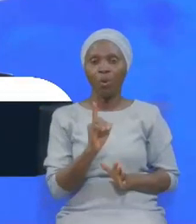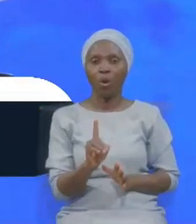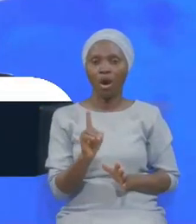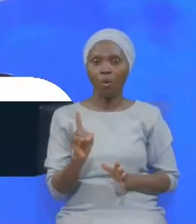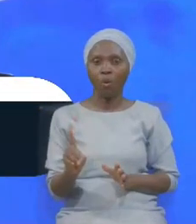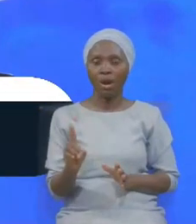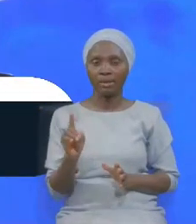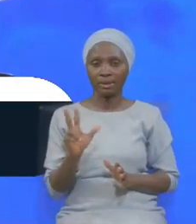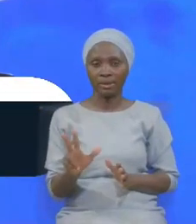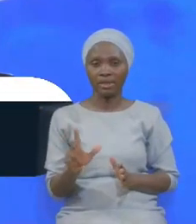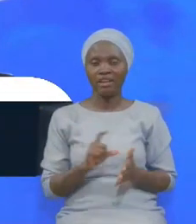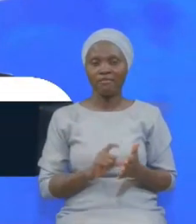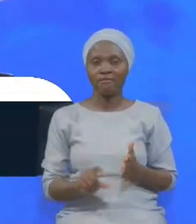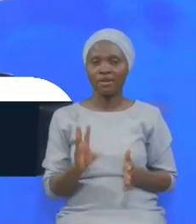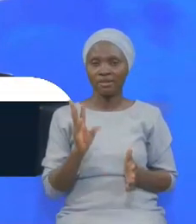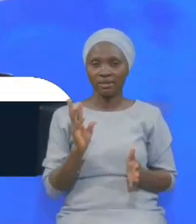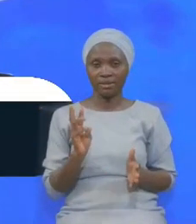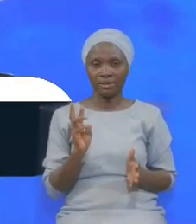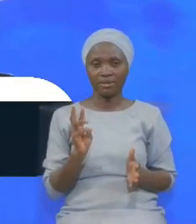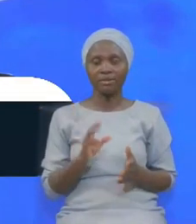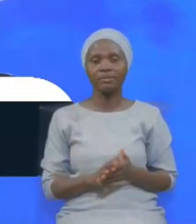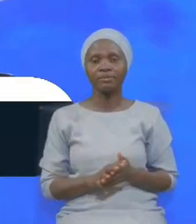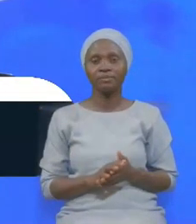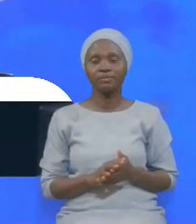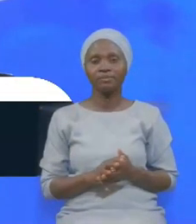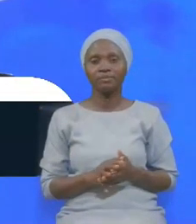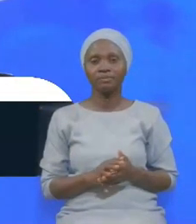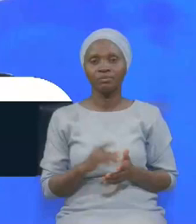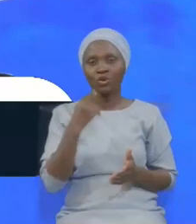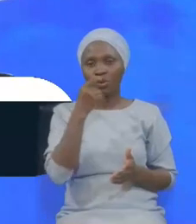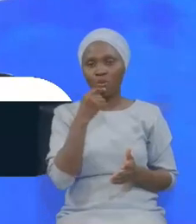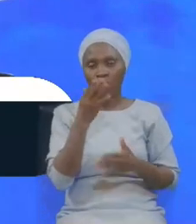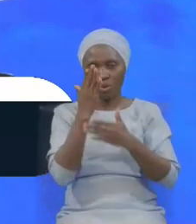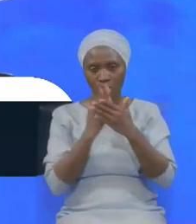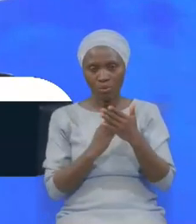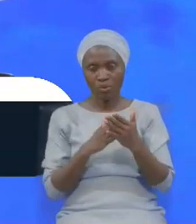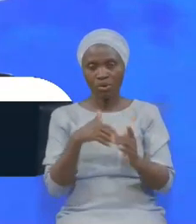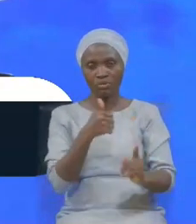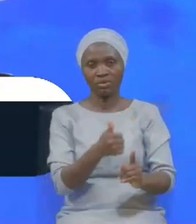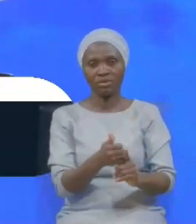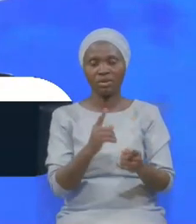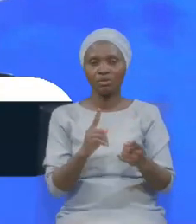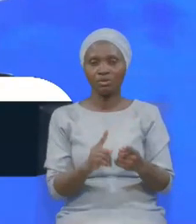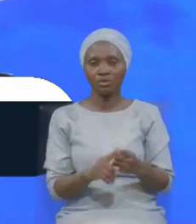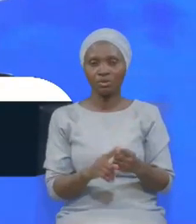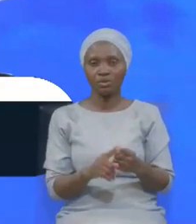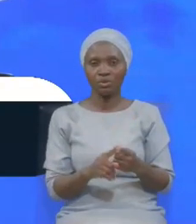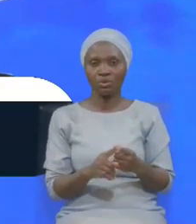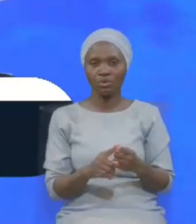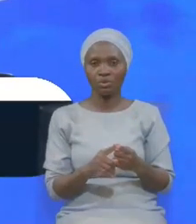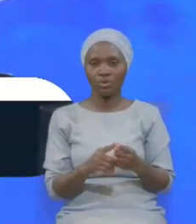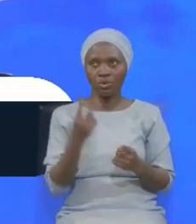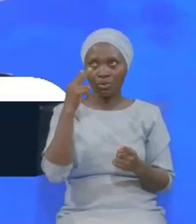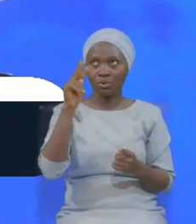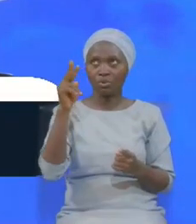Verset 6. Il abaisse les regards sur les cieux et sur